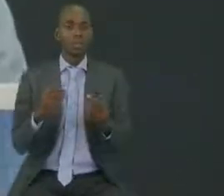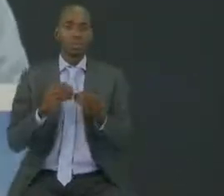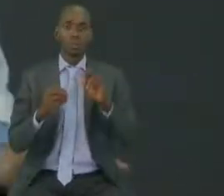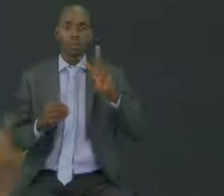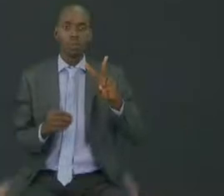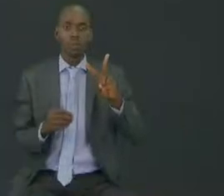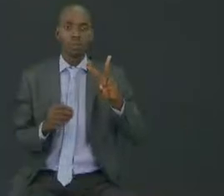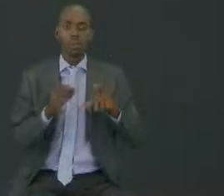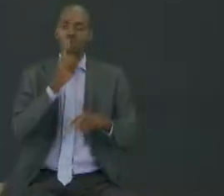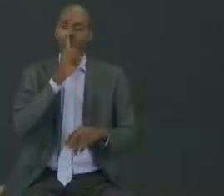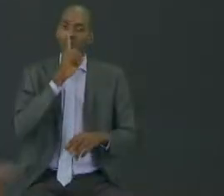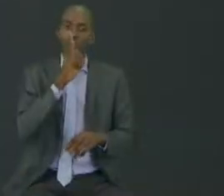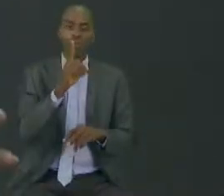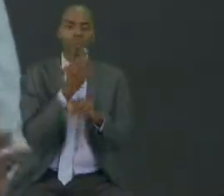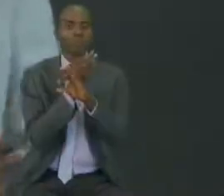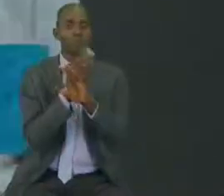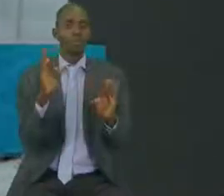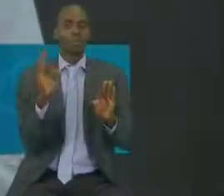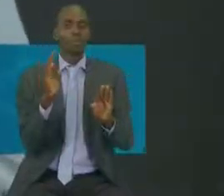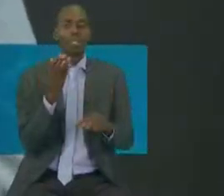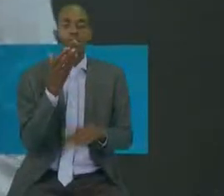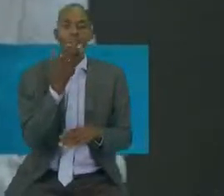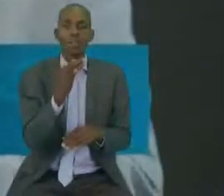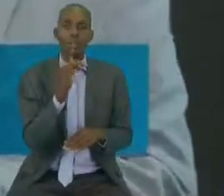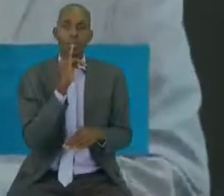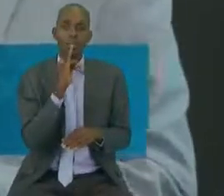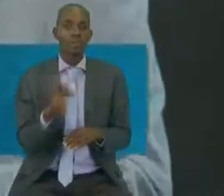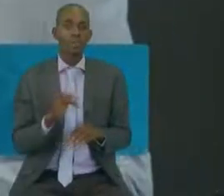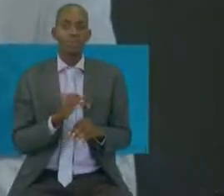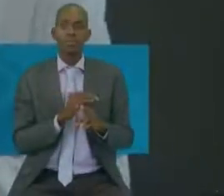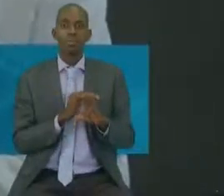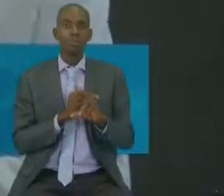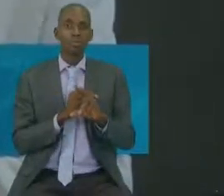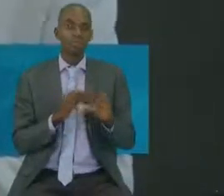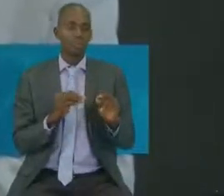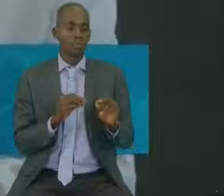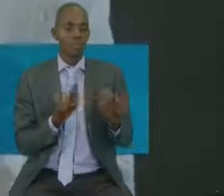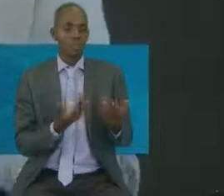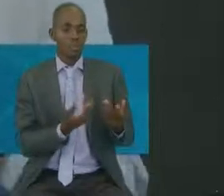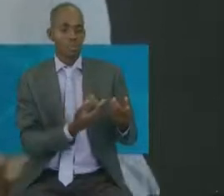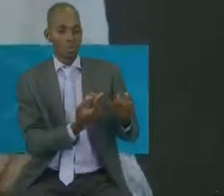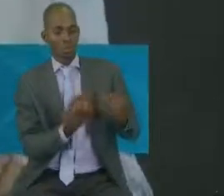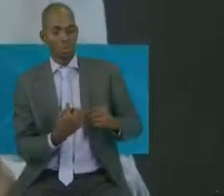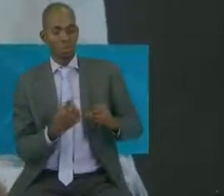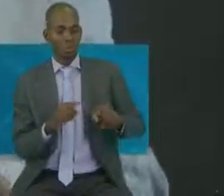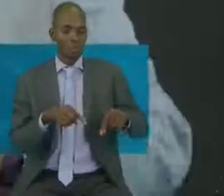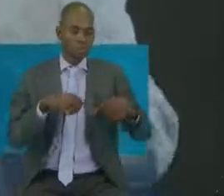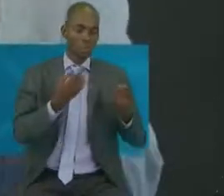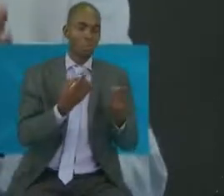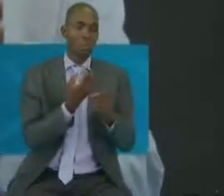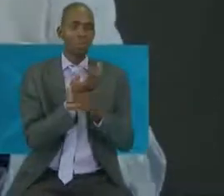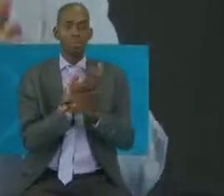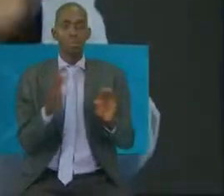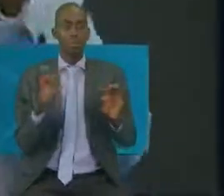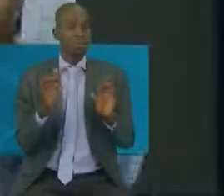Deuxième point, la libération certaine. Il n'y a pas va et revient ou va et revient.